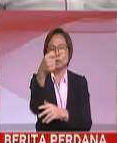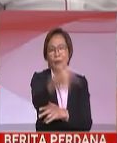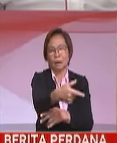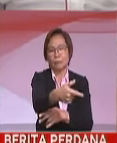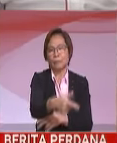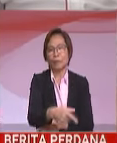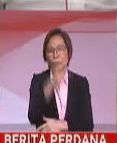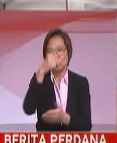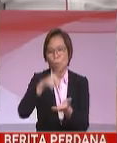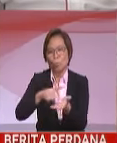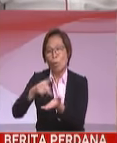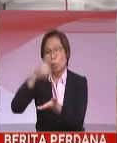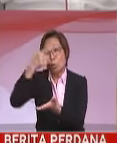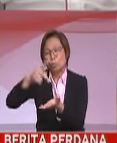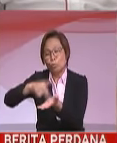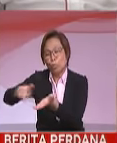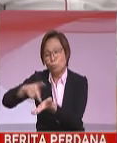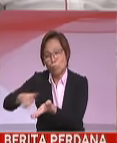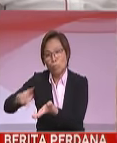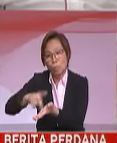untuk dibelanjakan,